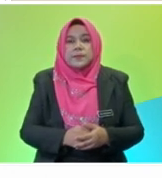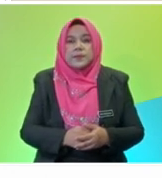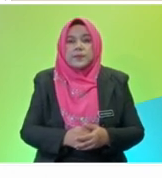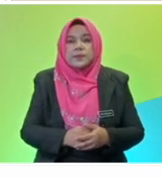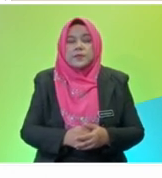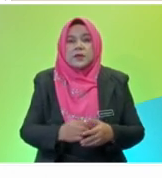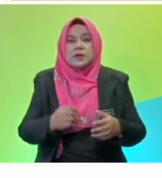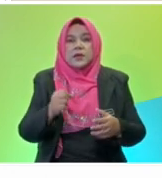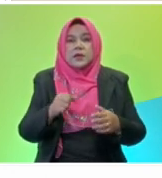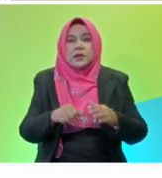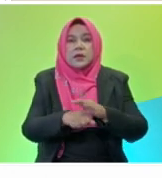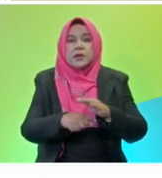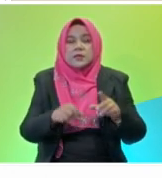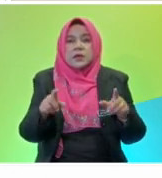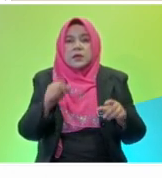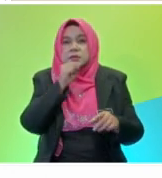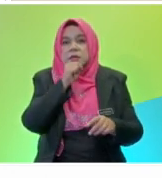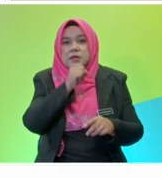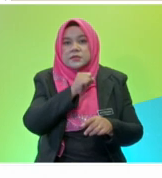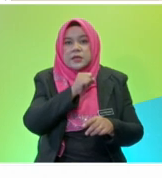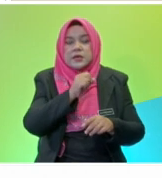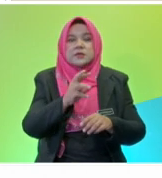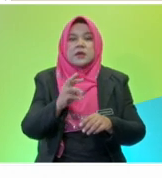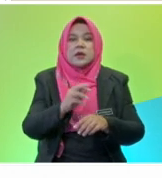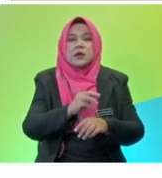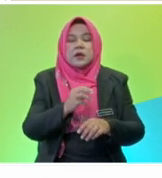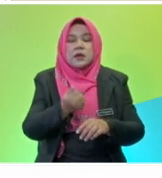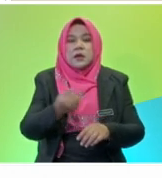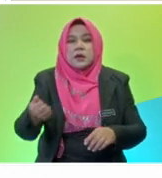nyanyian musik ee penulisan